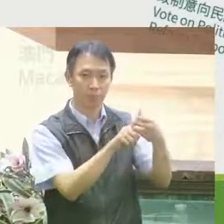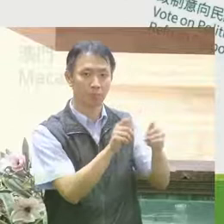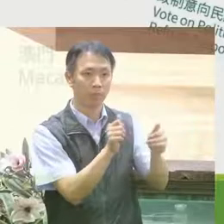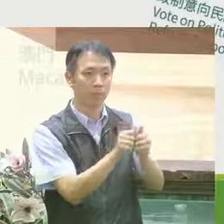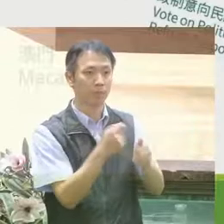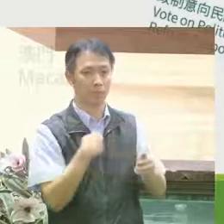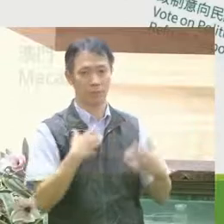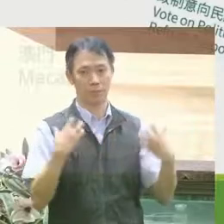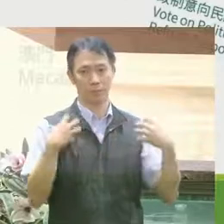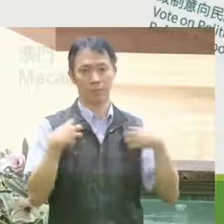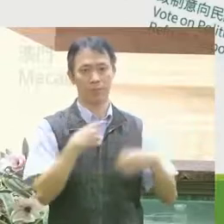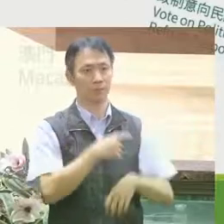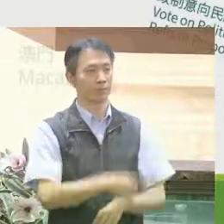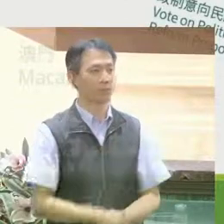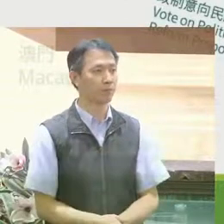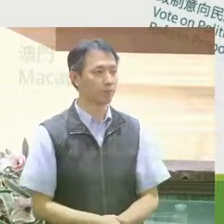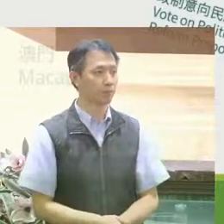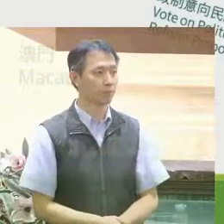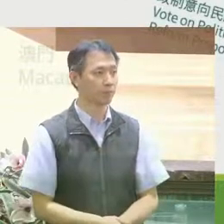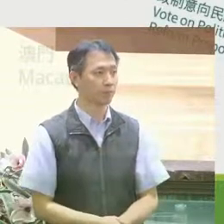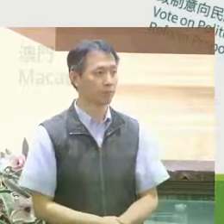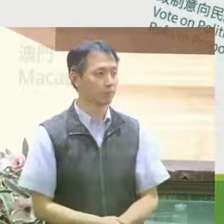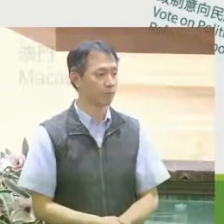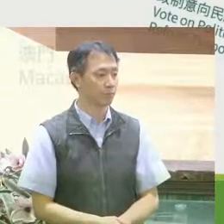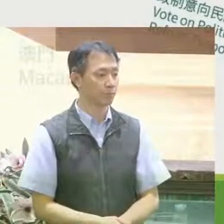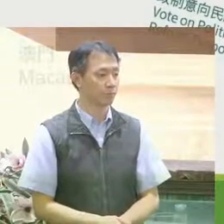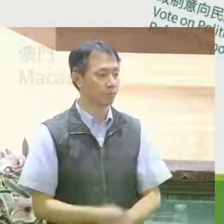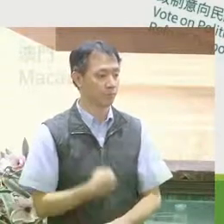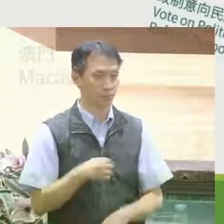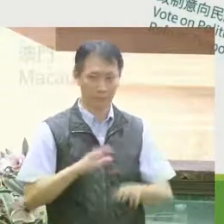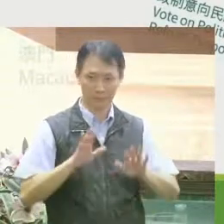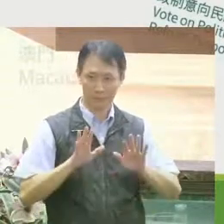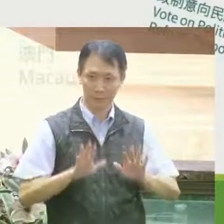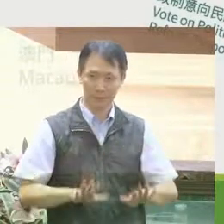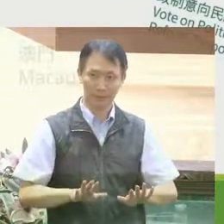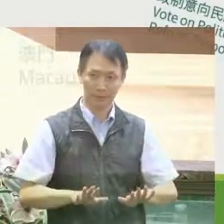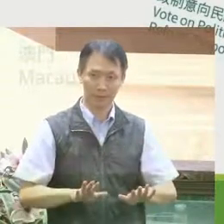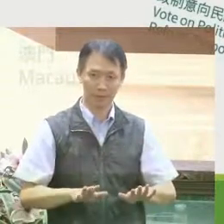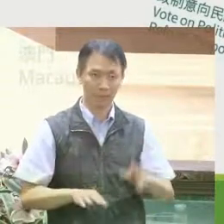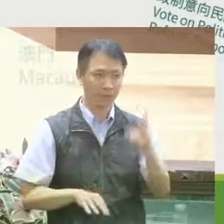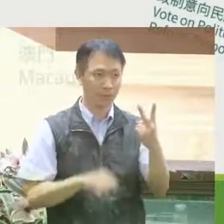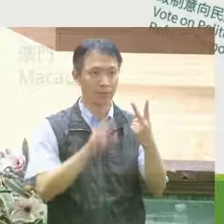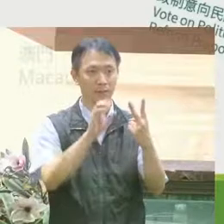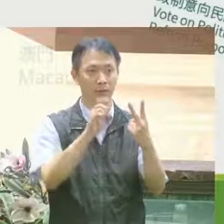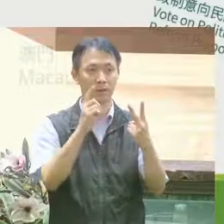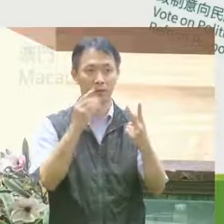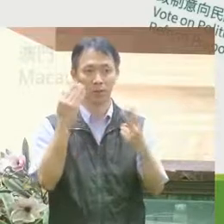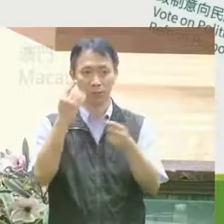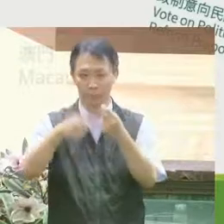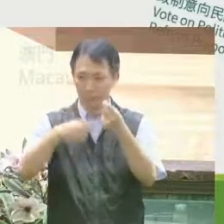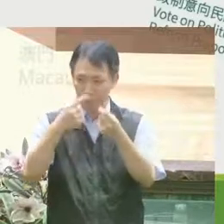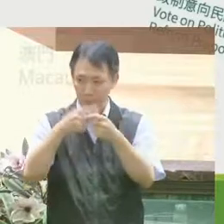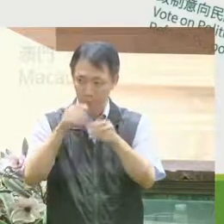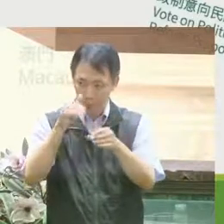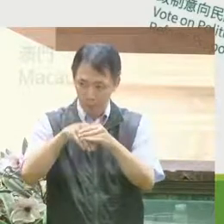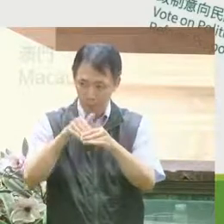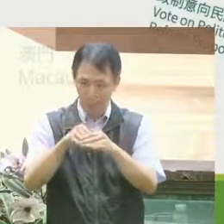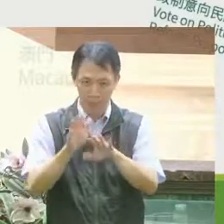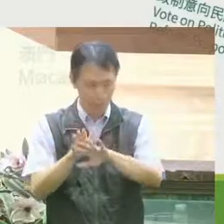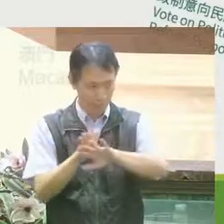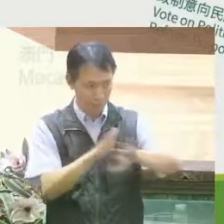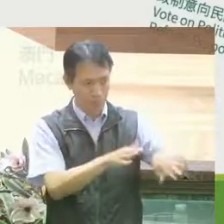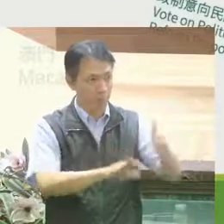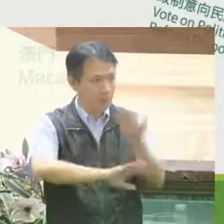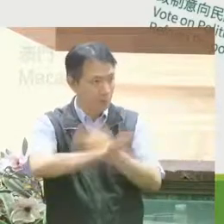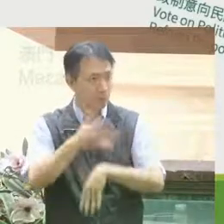来负责。在政治的部分，除了我现在报告的2019年的投票之外，其余的澳门的